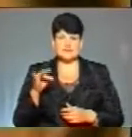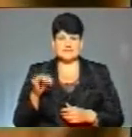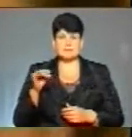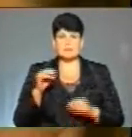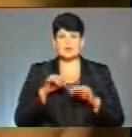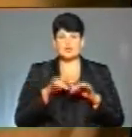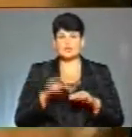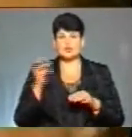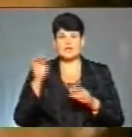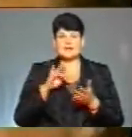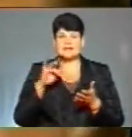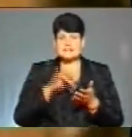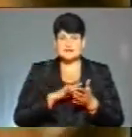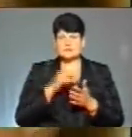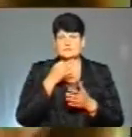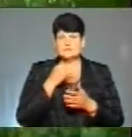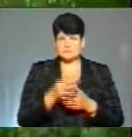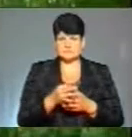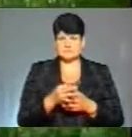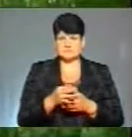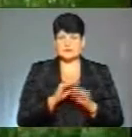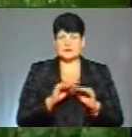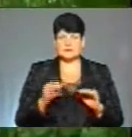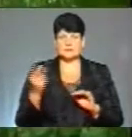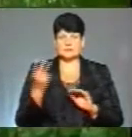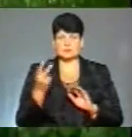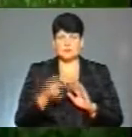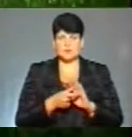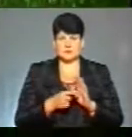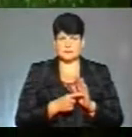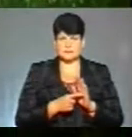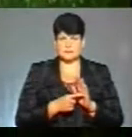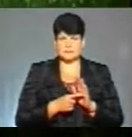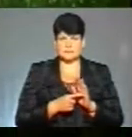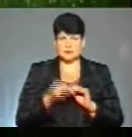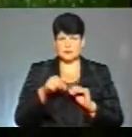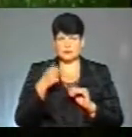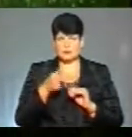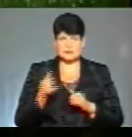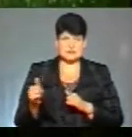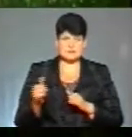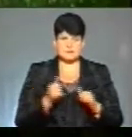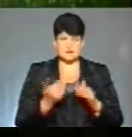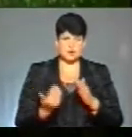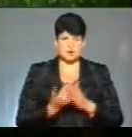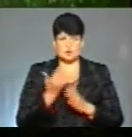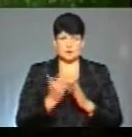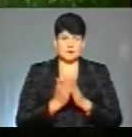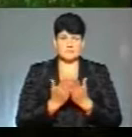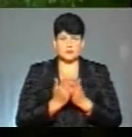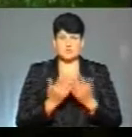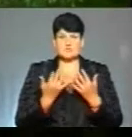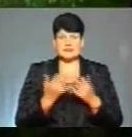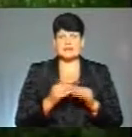методичного центру Ольга Кульчицька розповіла. Учні 2 класу цього року забезпечуються новими